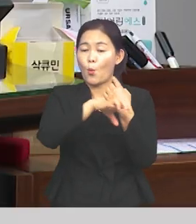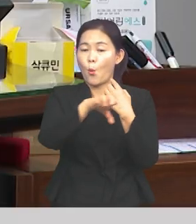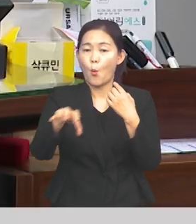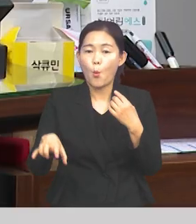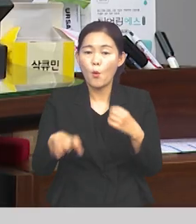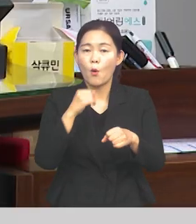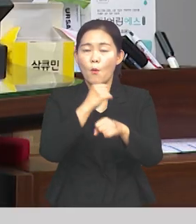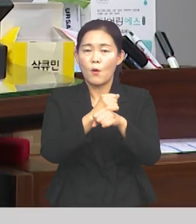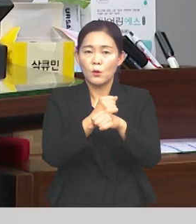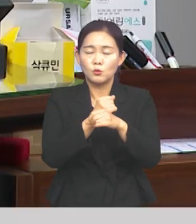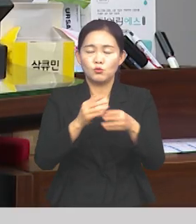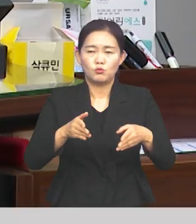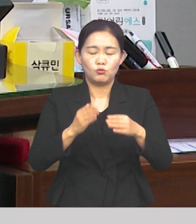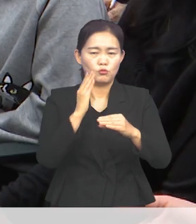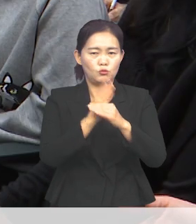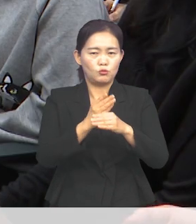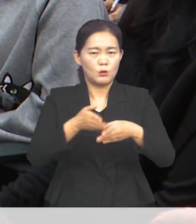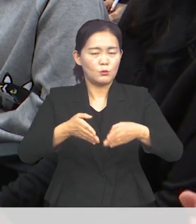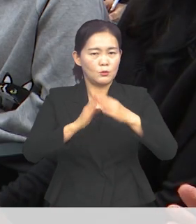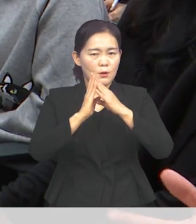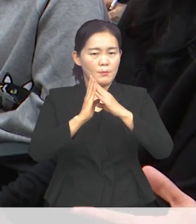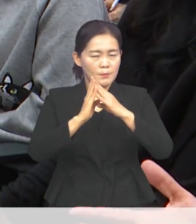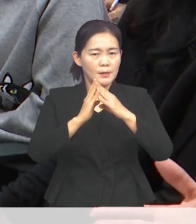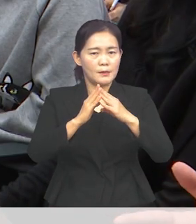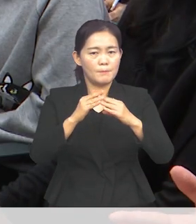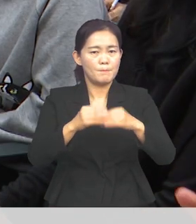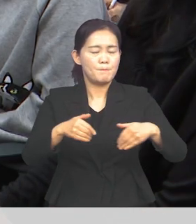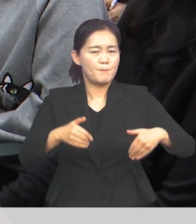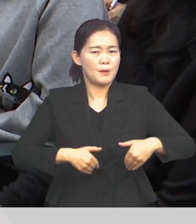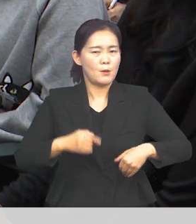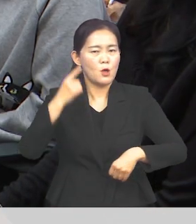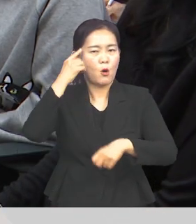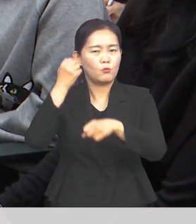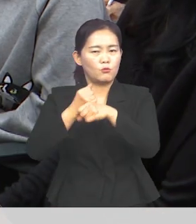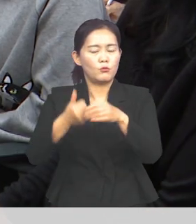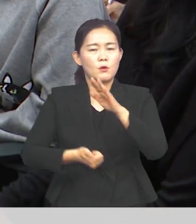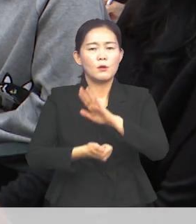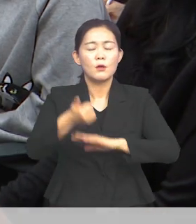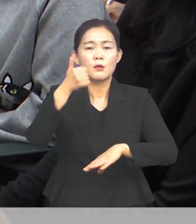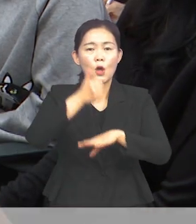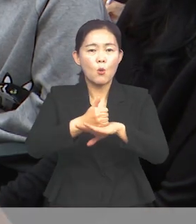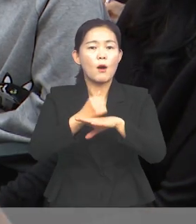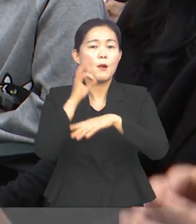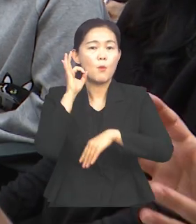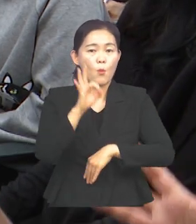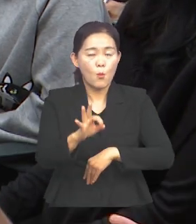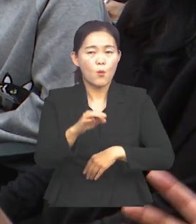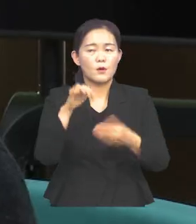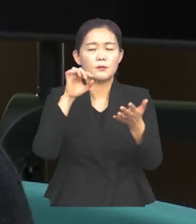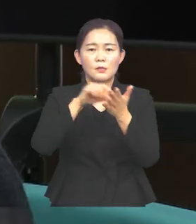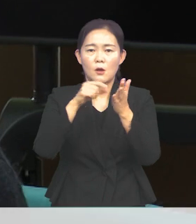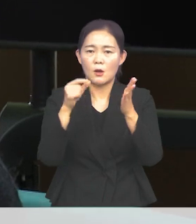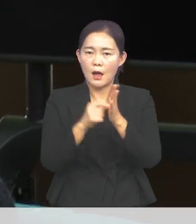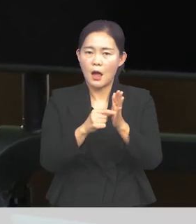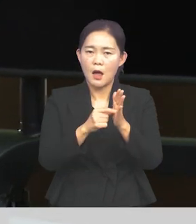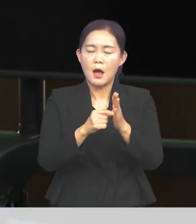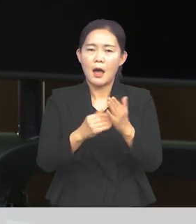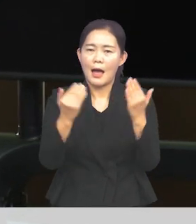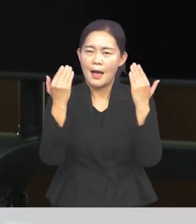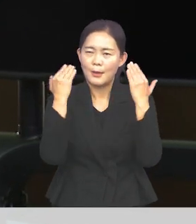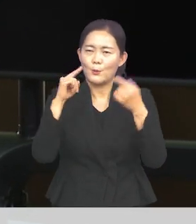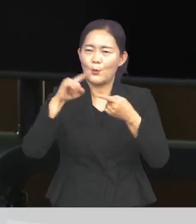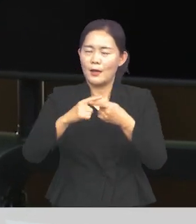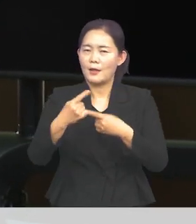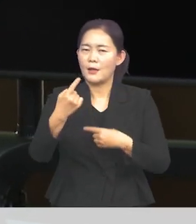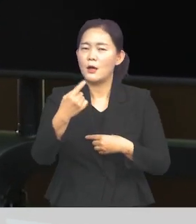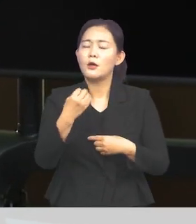이전 재배치와 적정 규모의 중학교 설립이 필요하다는 연구 용역 결과를 바탕으로 학교 부지에 대한 적정성, 학교 규모 등에 대해